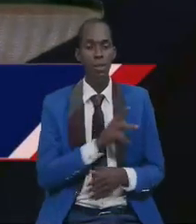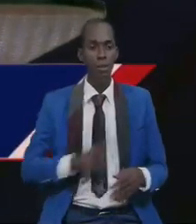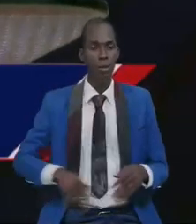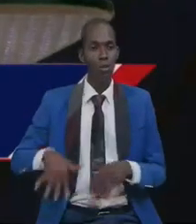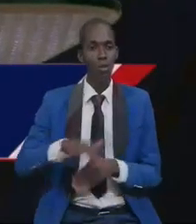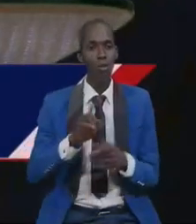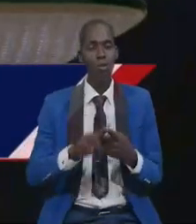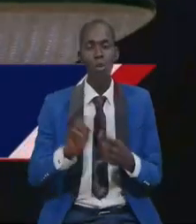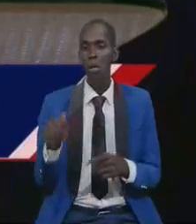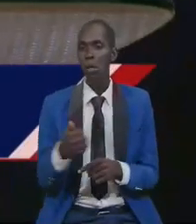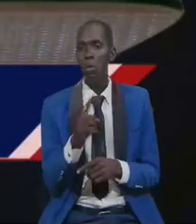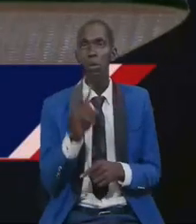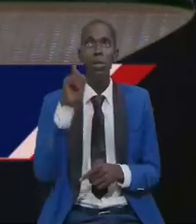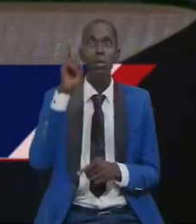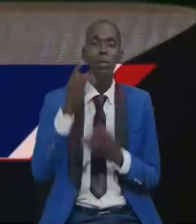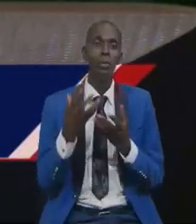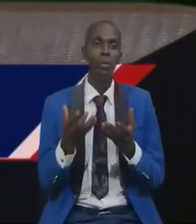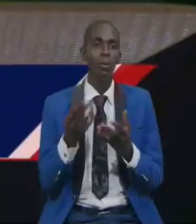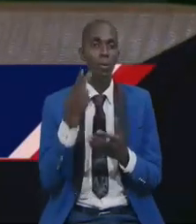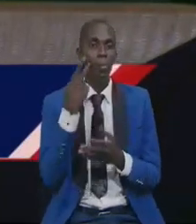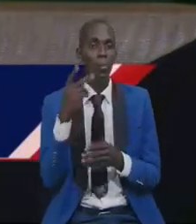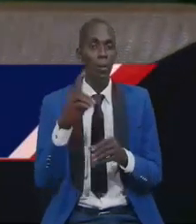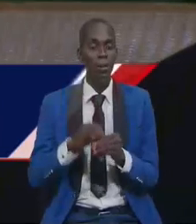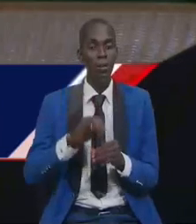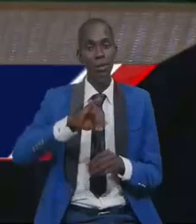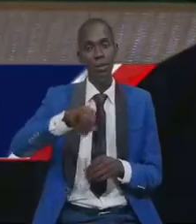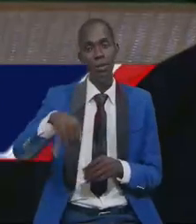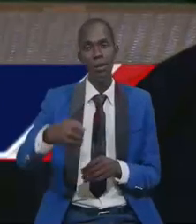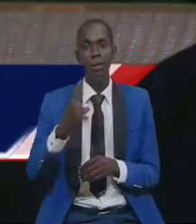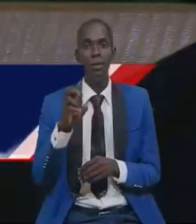plaît. Venez maintenant dans Jérémie 15,